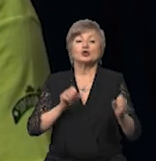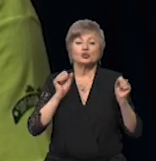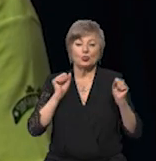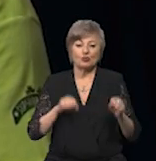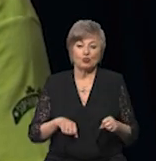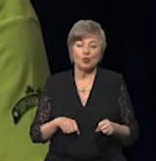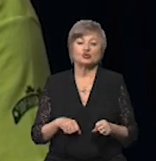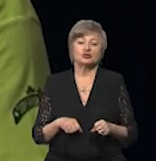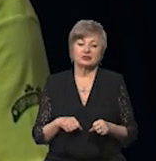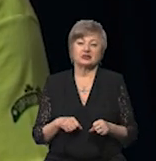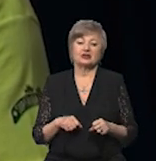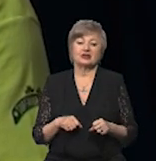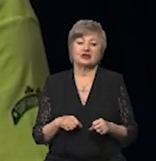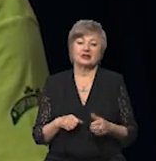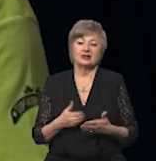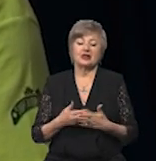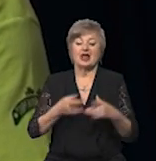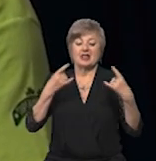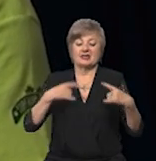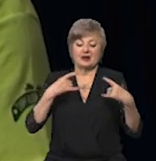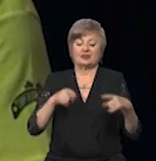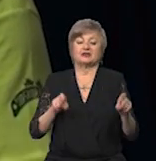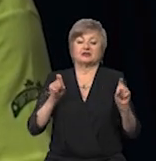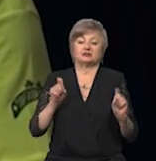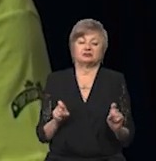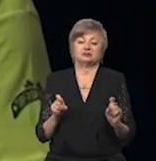руках або біля телевізора на дивані